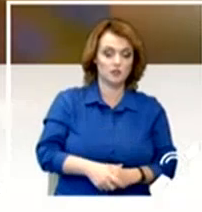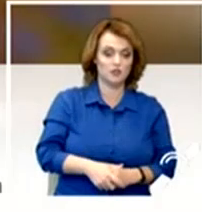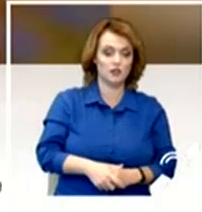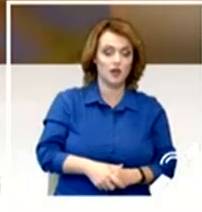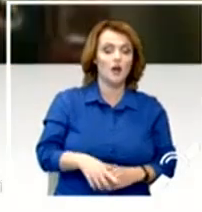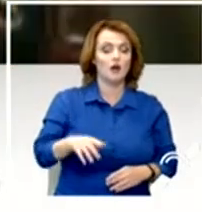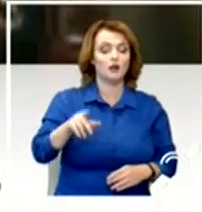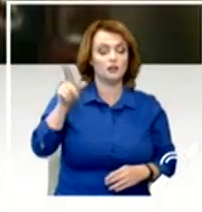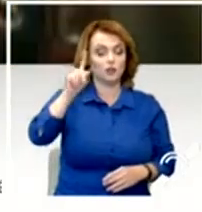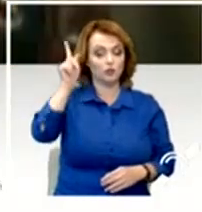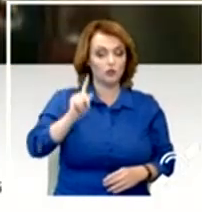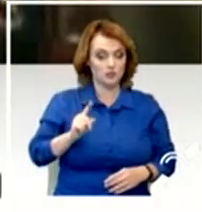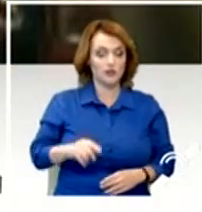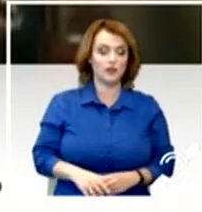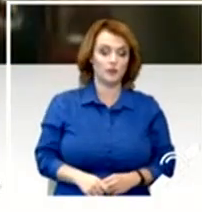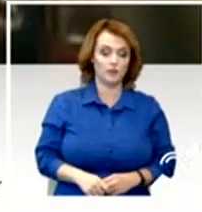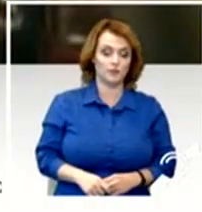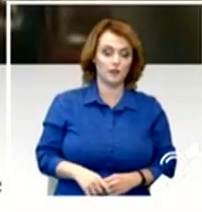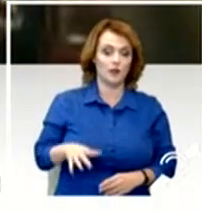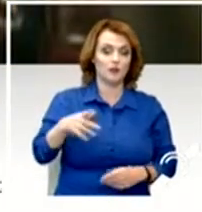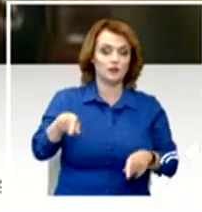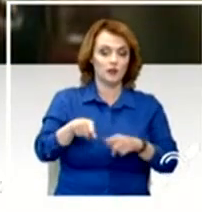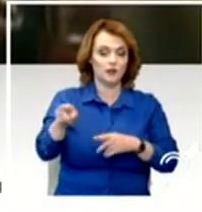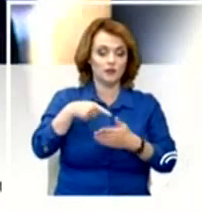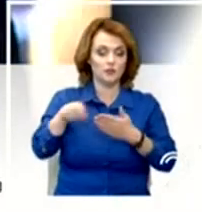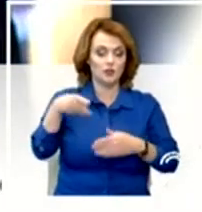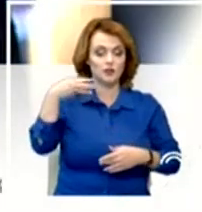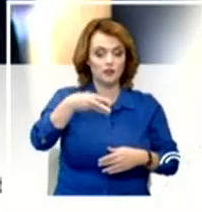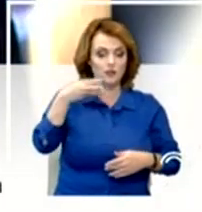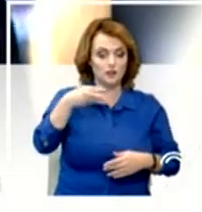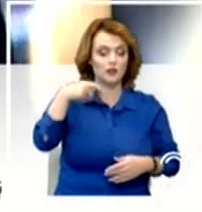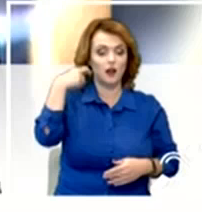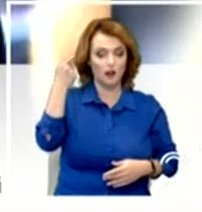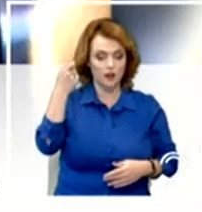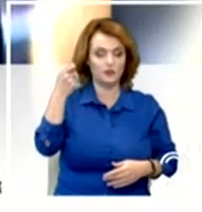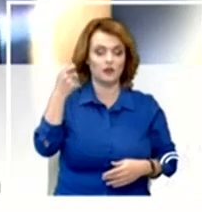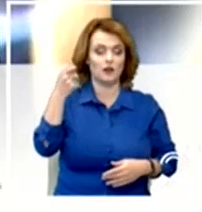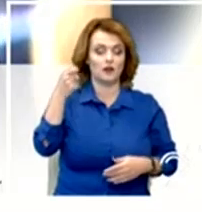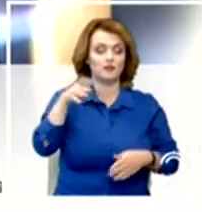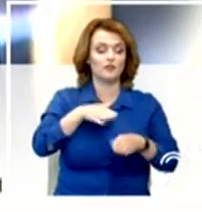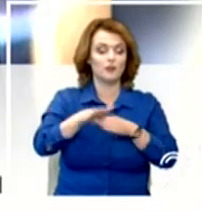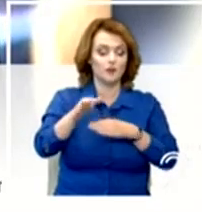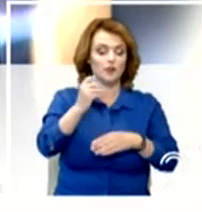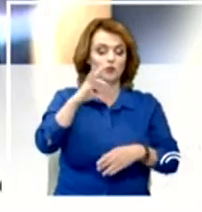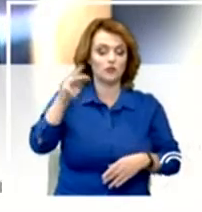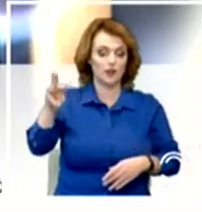of Jerusalem, dedicată celor 3000 de ani ai orașului sfânt. Acele momente înainte de a intra în